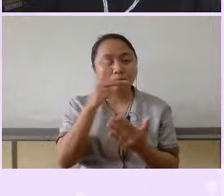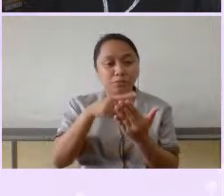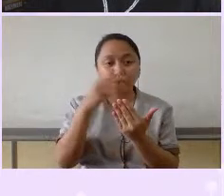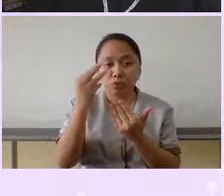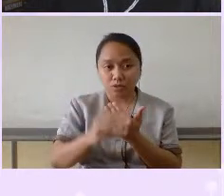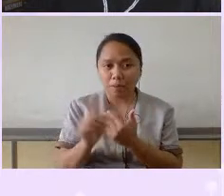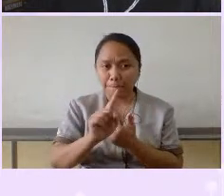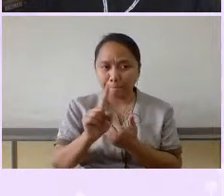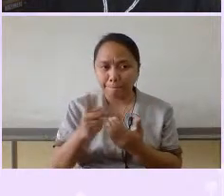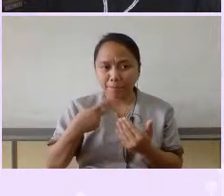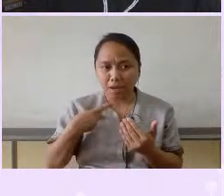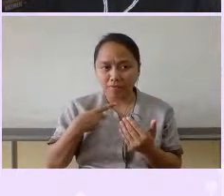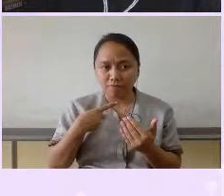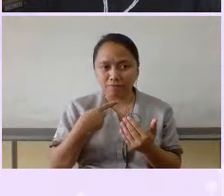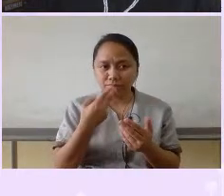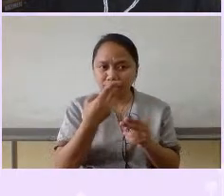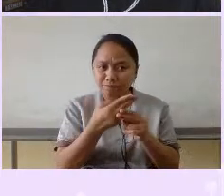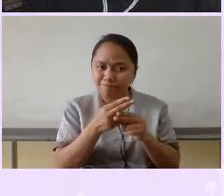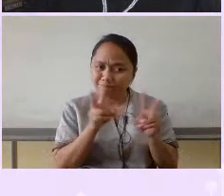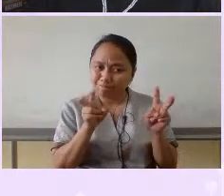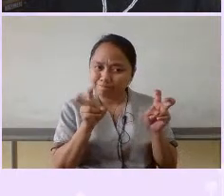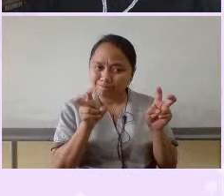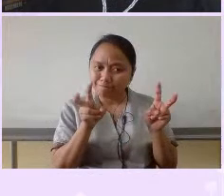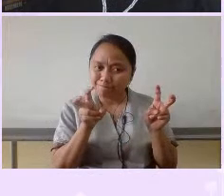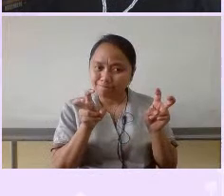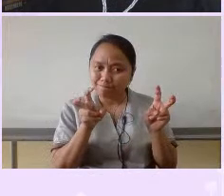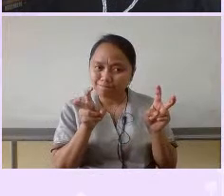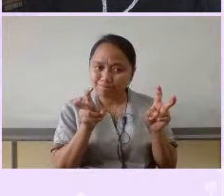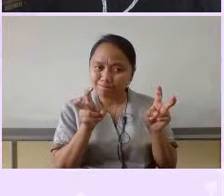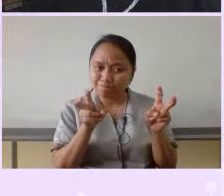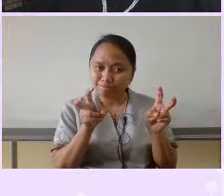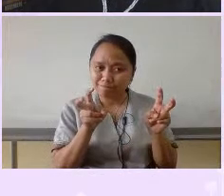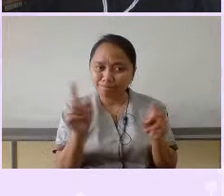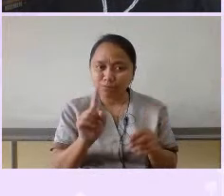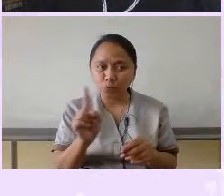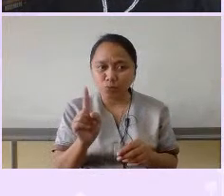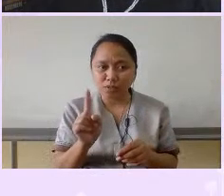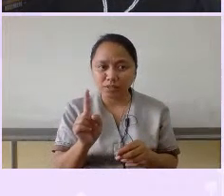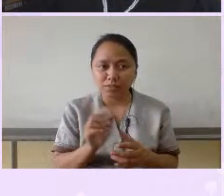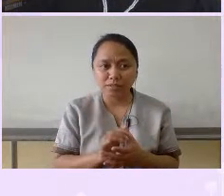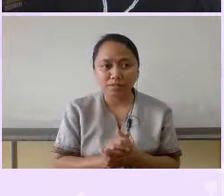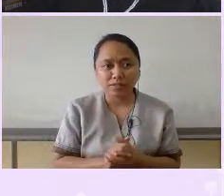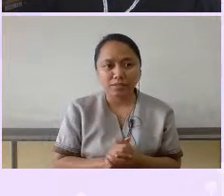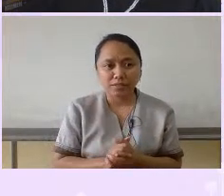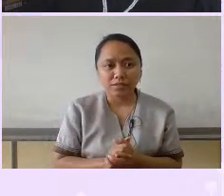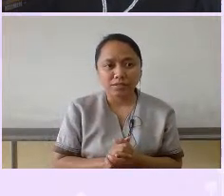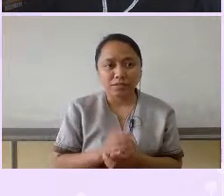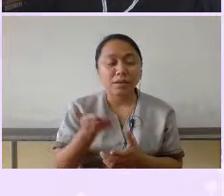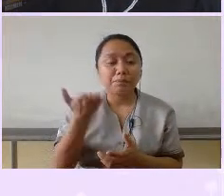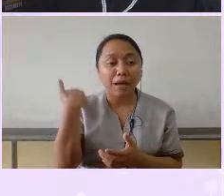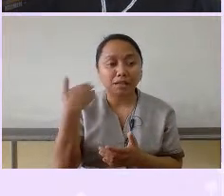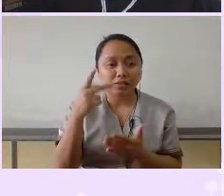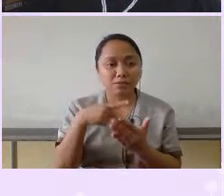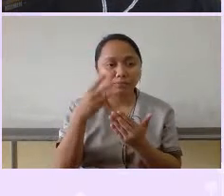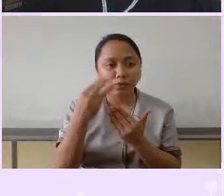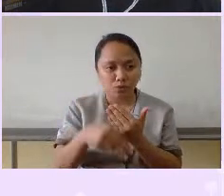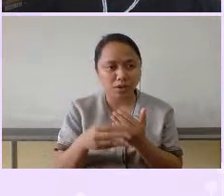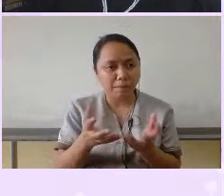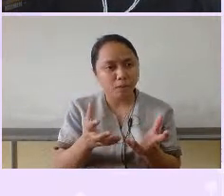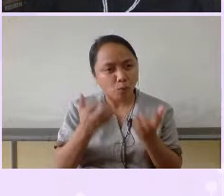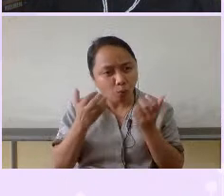banner programs. Ito yung medyo mga, dati na po itong mga programa na patuloy